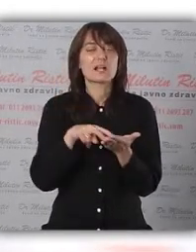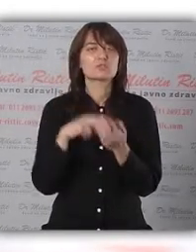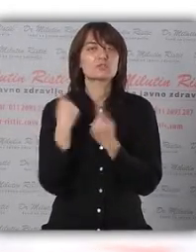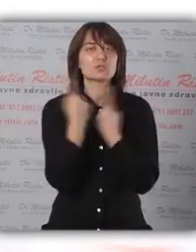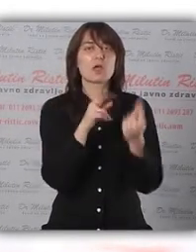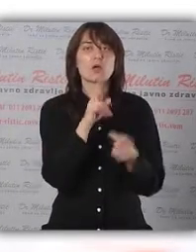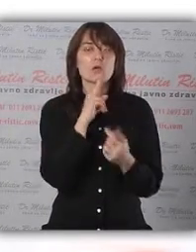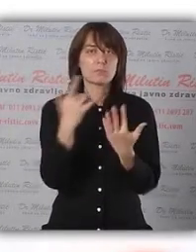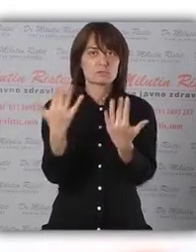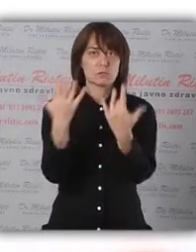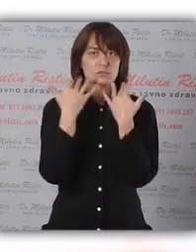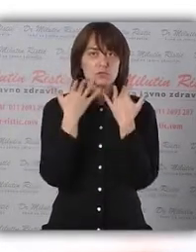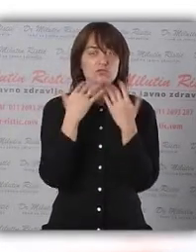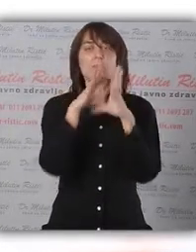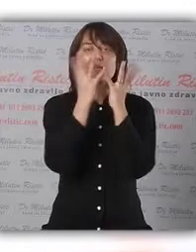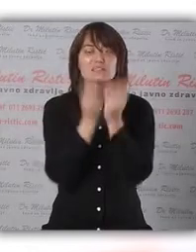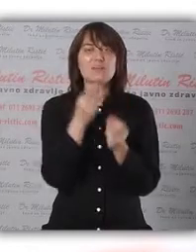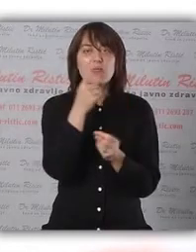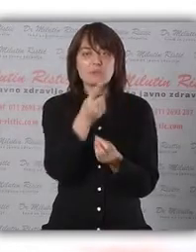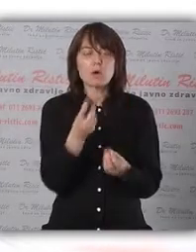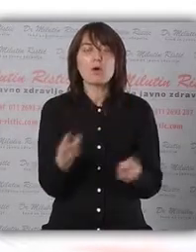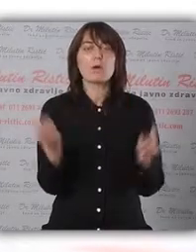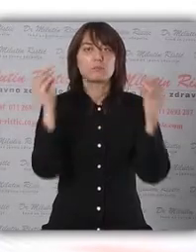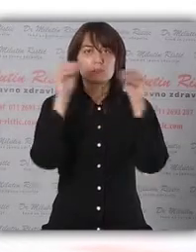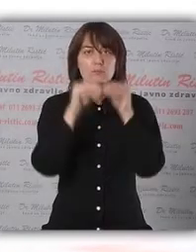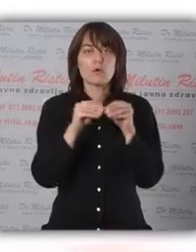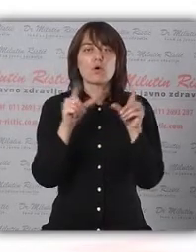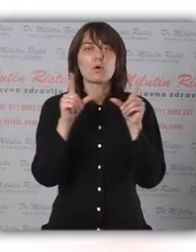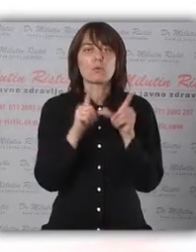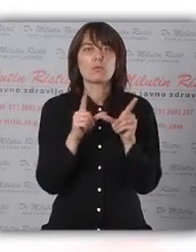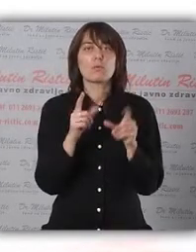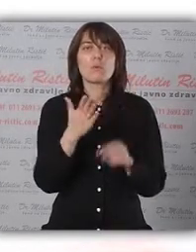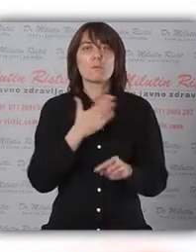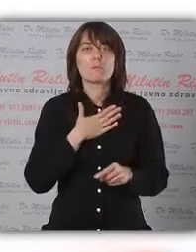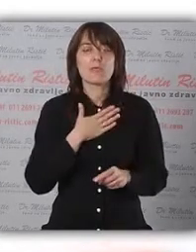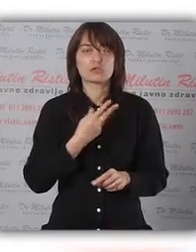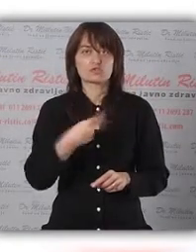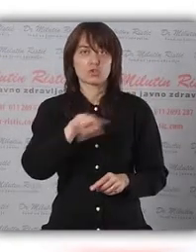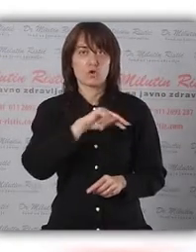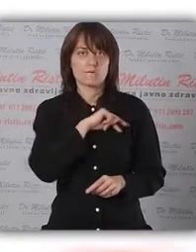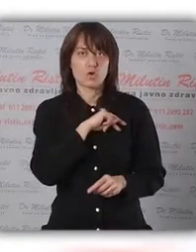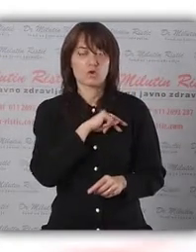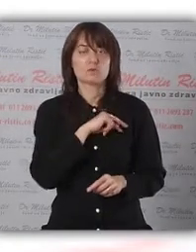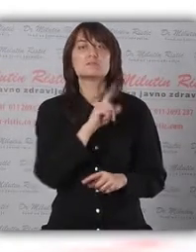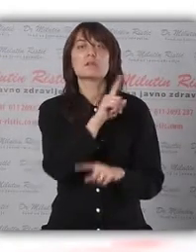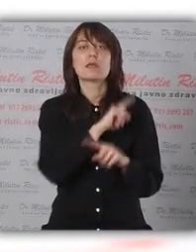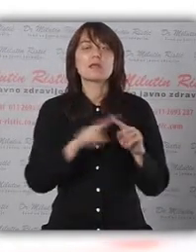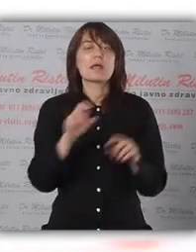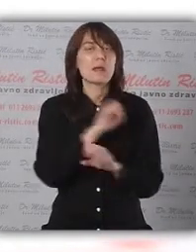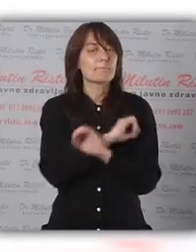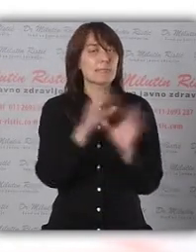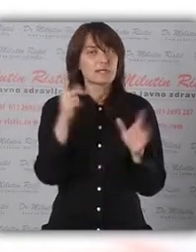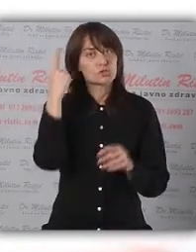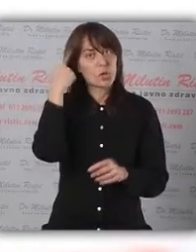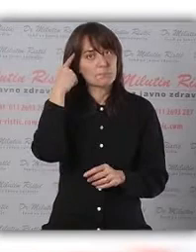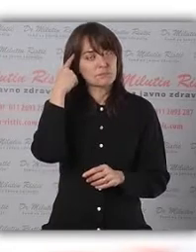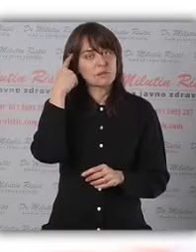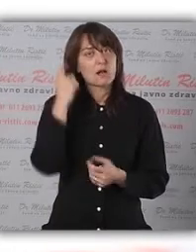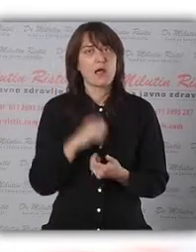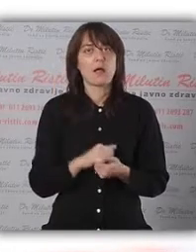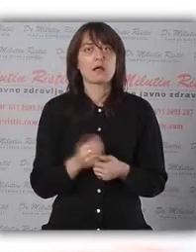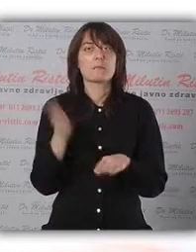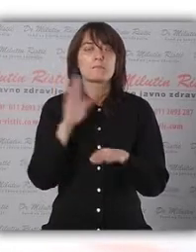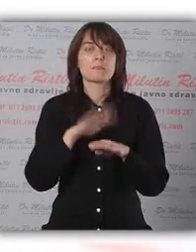više stresnih situacija kojima smo izloženi. Sve to negde spada u domen naše odgovornosti, jer